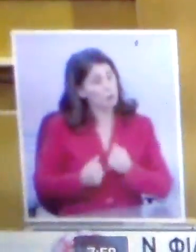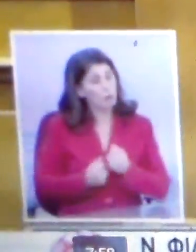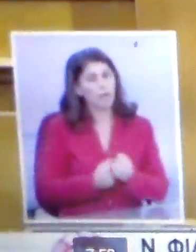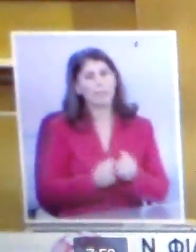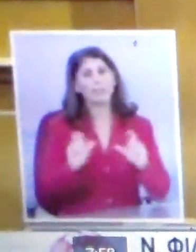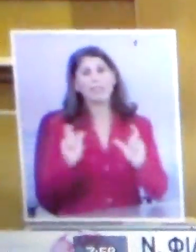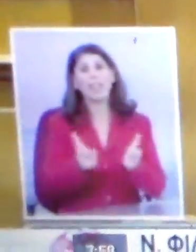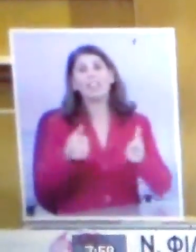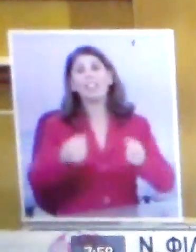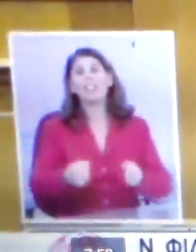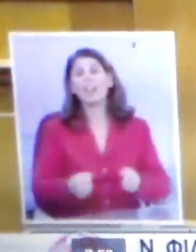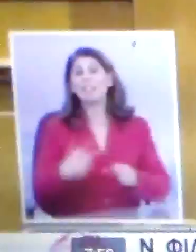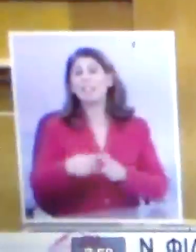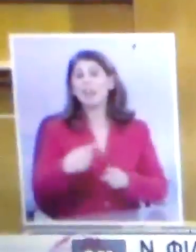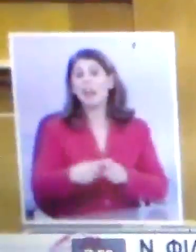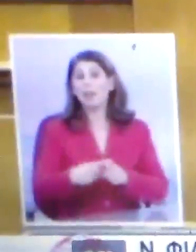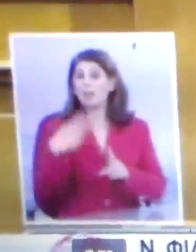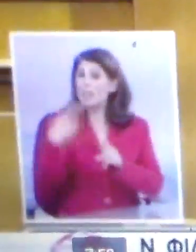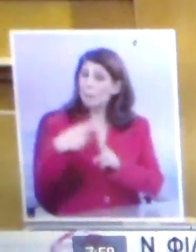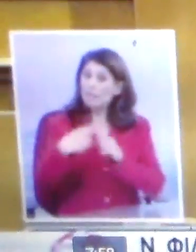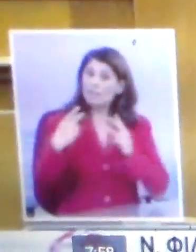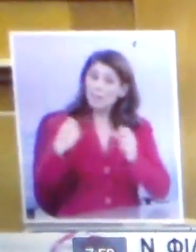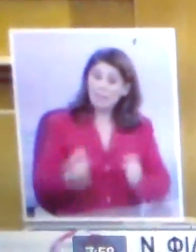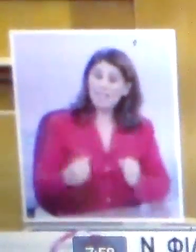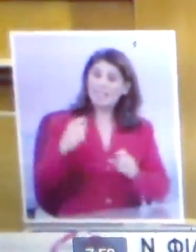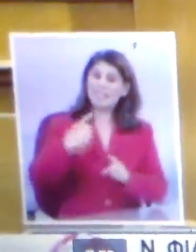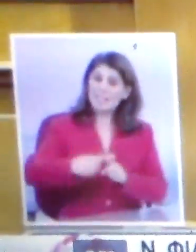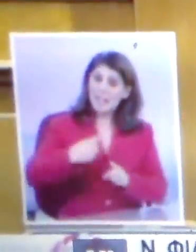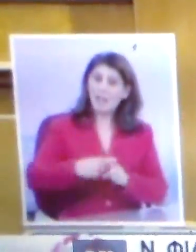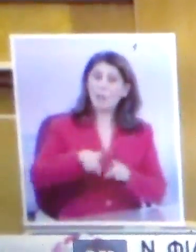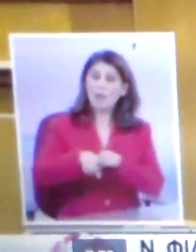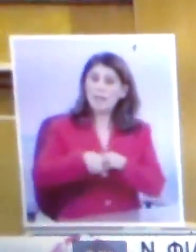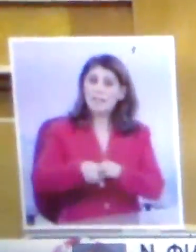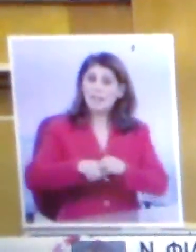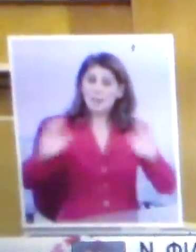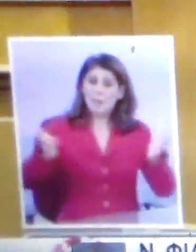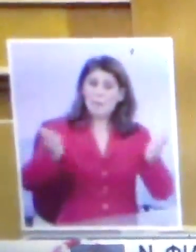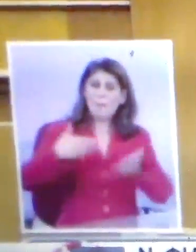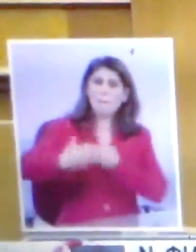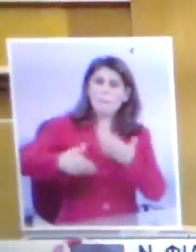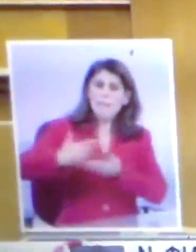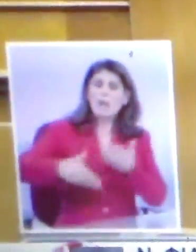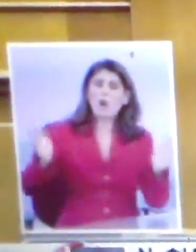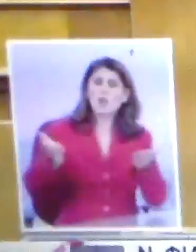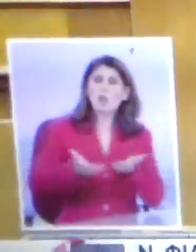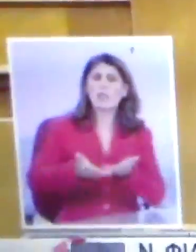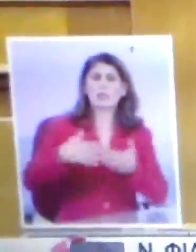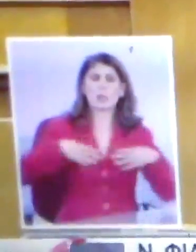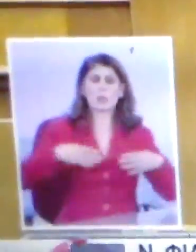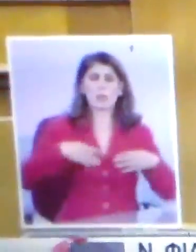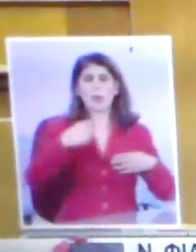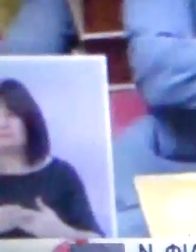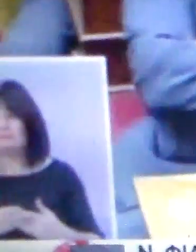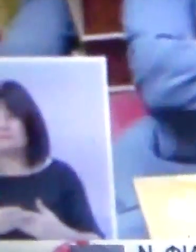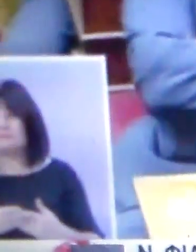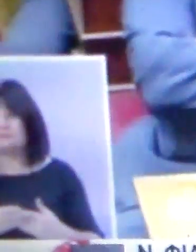την εθνική θέση που αφορά τη γενοκτονία των ποντίων και από εκεί και πέρα δεν είμαι καραγκιόζης πολιτικάτης να πω δεν έχω πει τίποτα στη